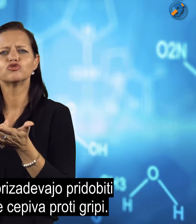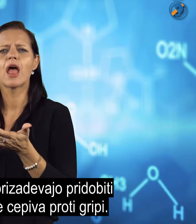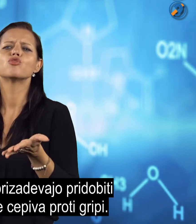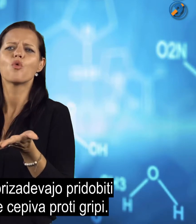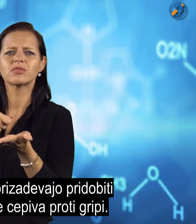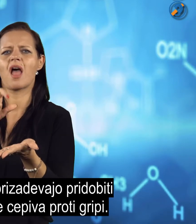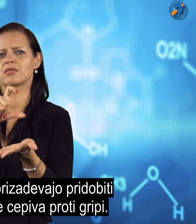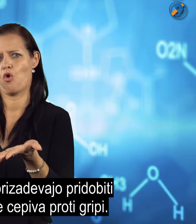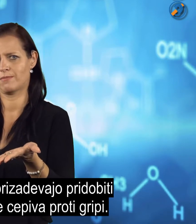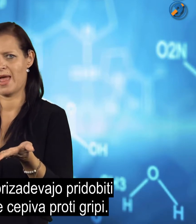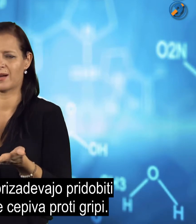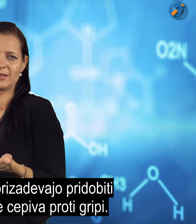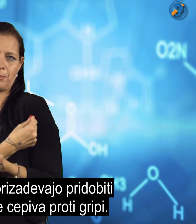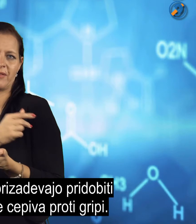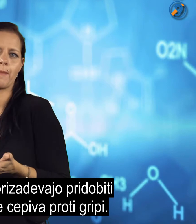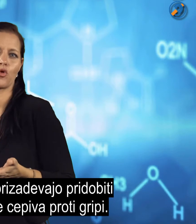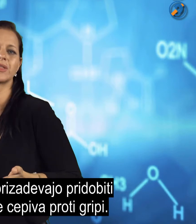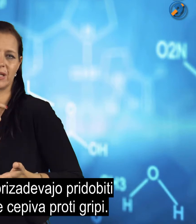odmerke cepiva proti gripi.